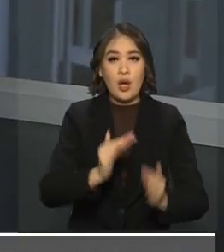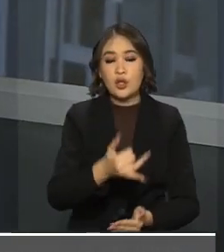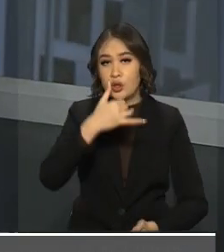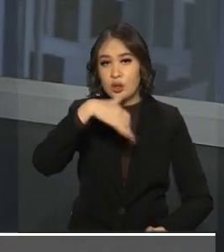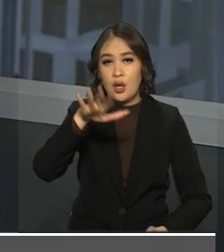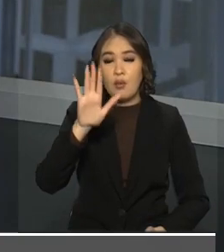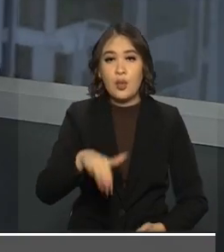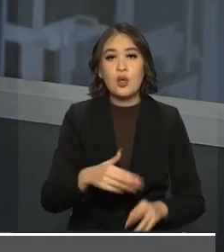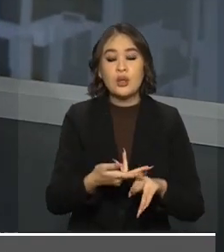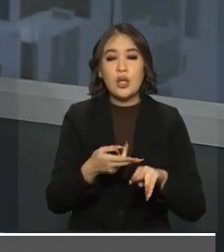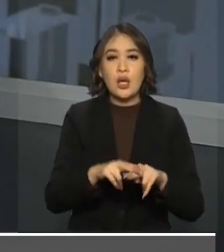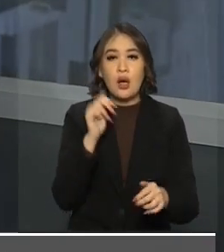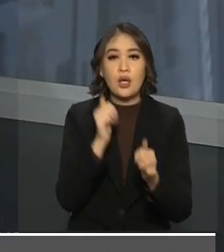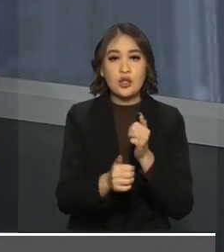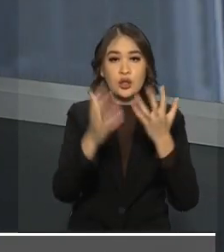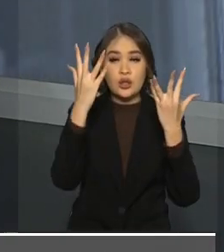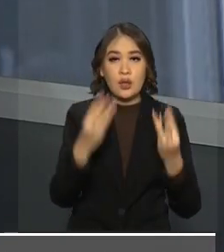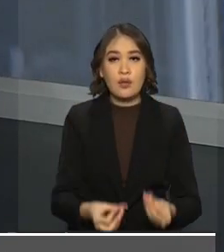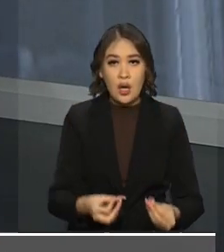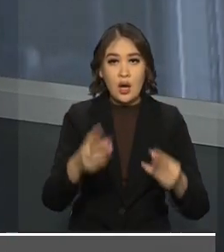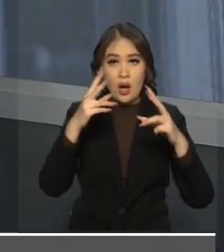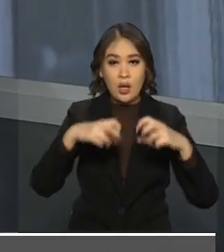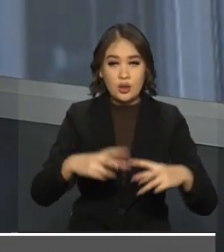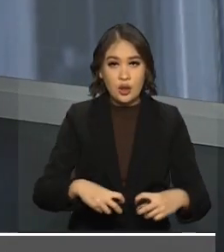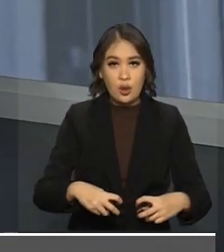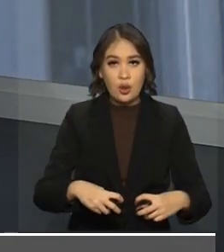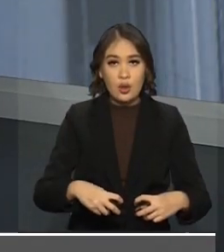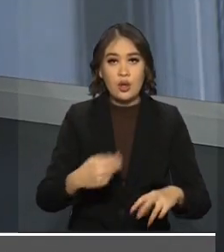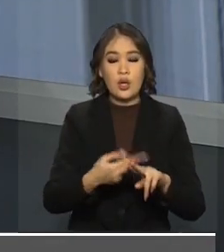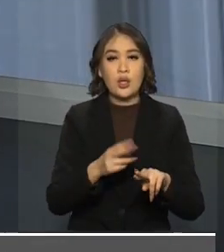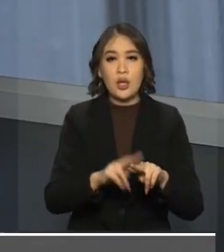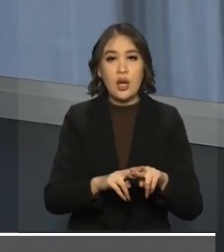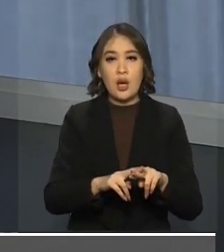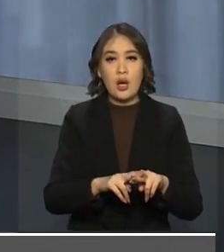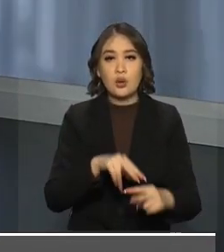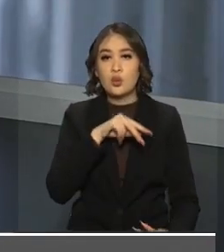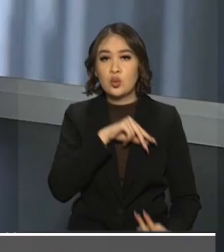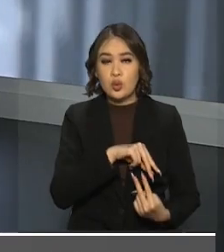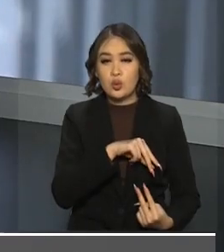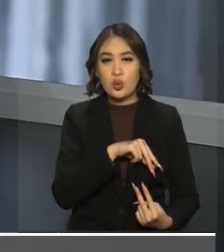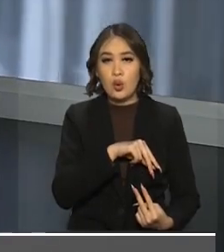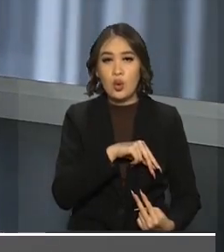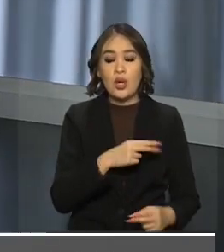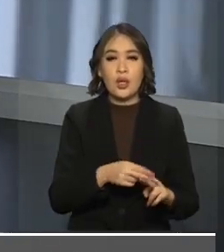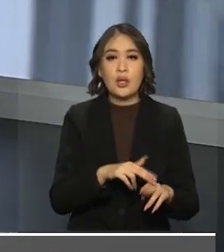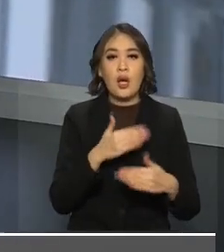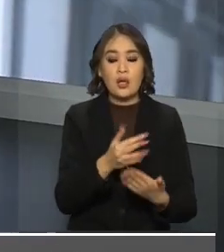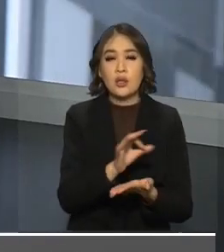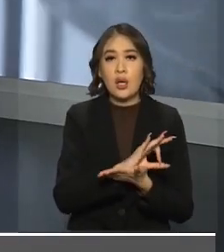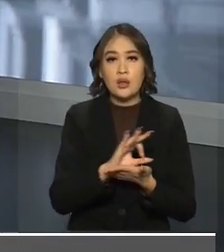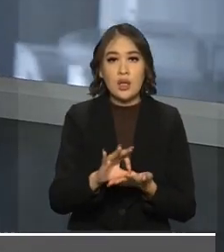которые на ежедневном контроле держат ситуацию в коллективах трудовых, на производстве, они однозначно